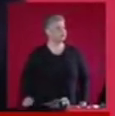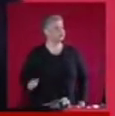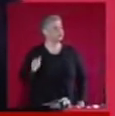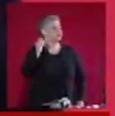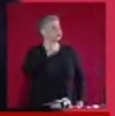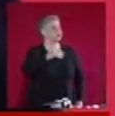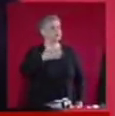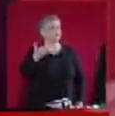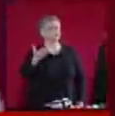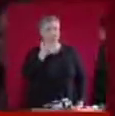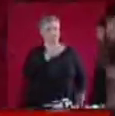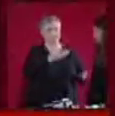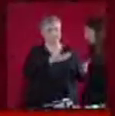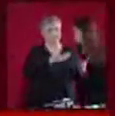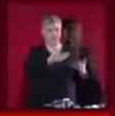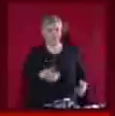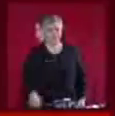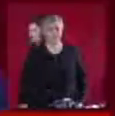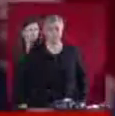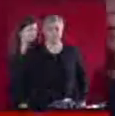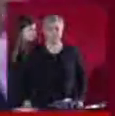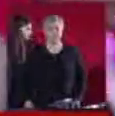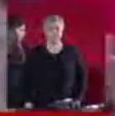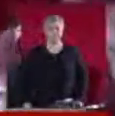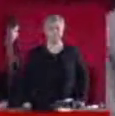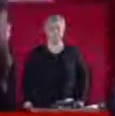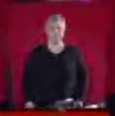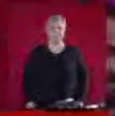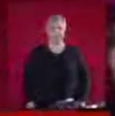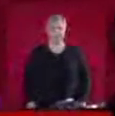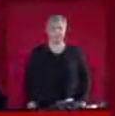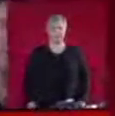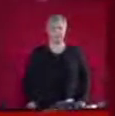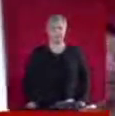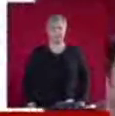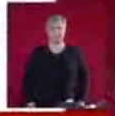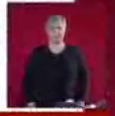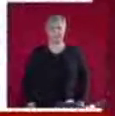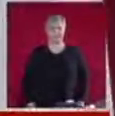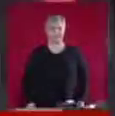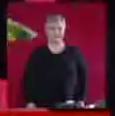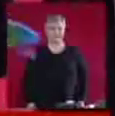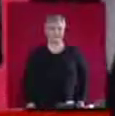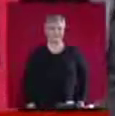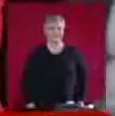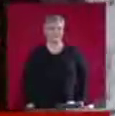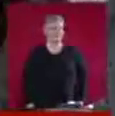εργαζόμενων του τραπεζικού τομέα που αγωνίστηκαν με στένως και κέρδισαν τα δικαιώματά